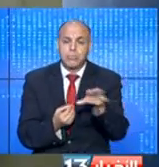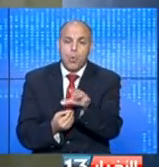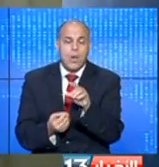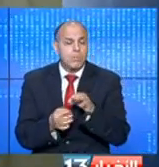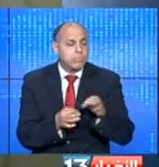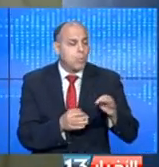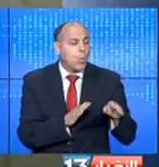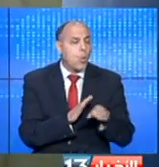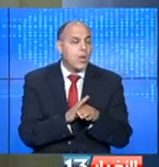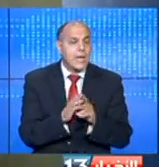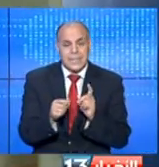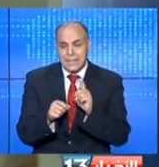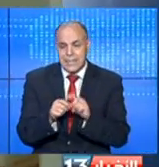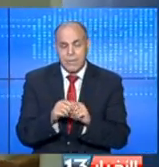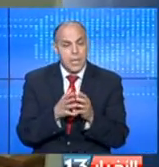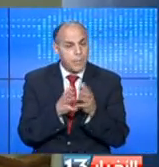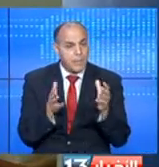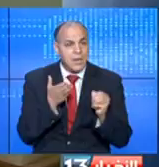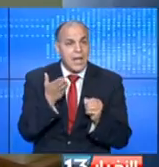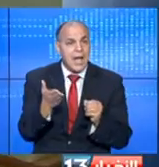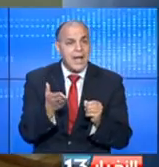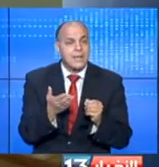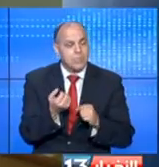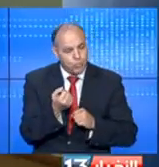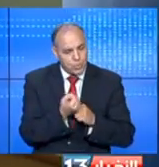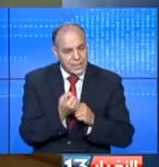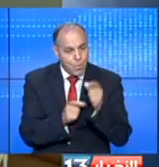والقرى والأرياف ساهمت بشكل كبير في تحفيز